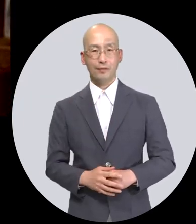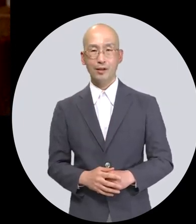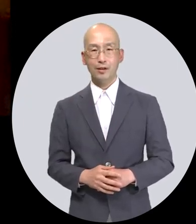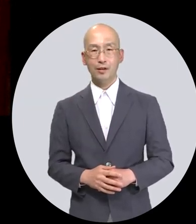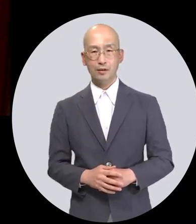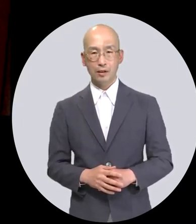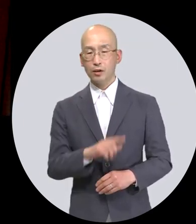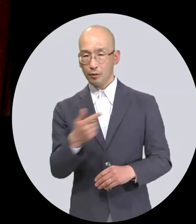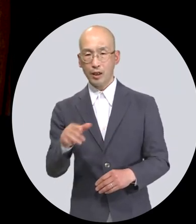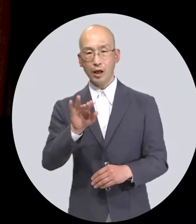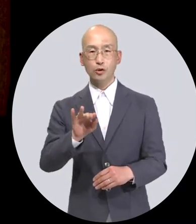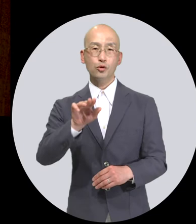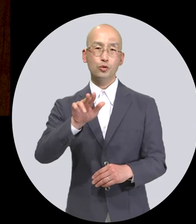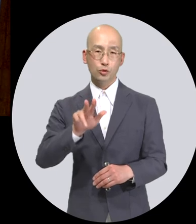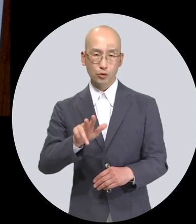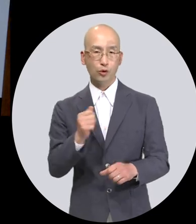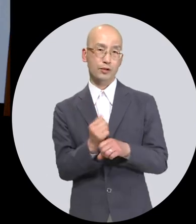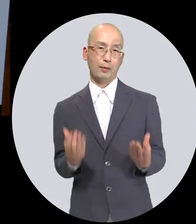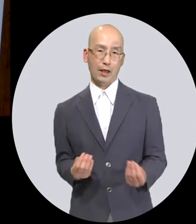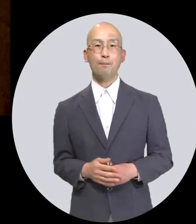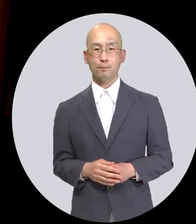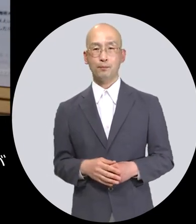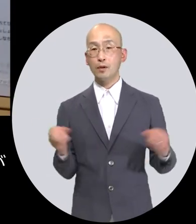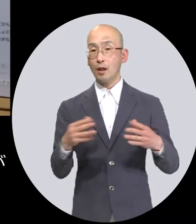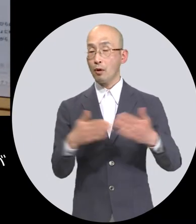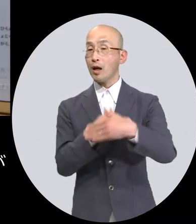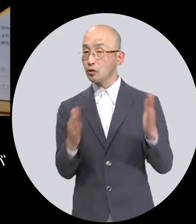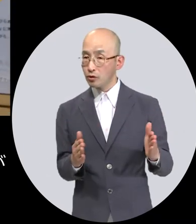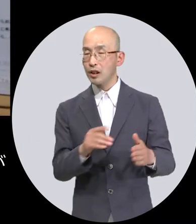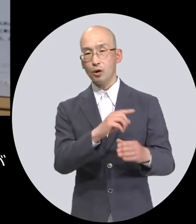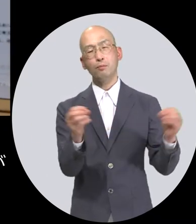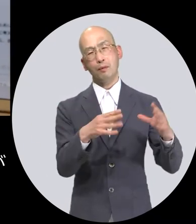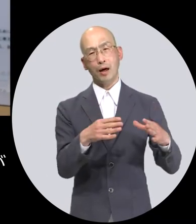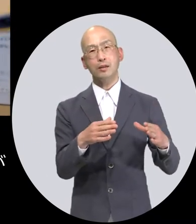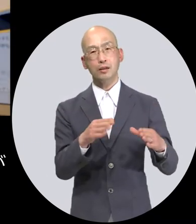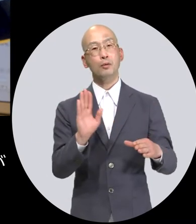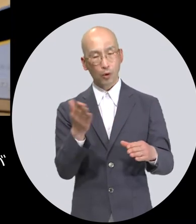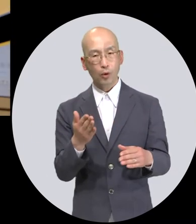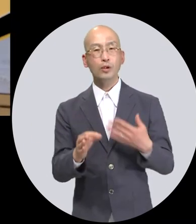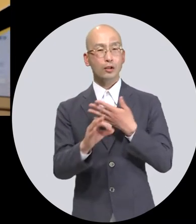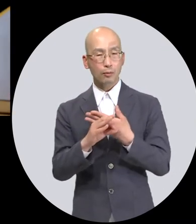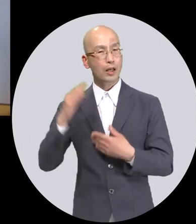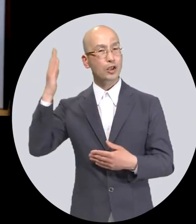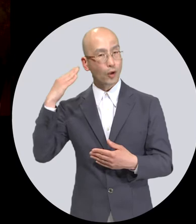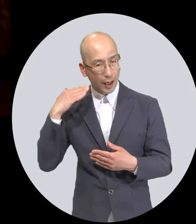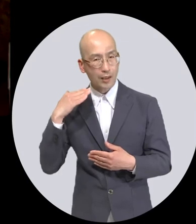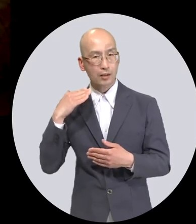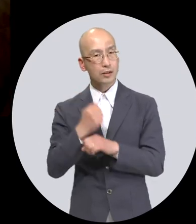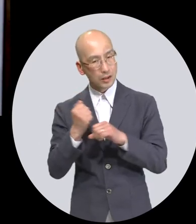だけ のツールを作りました。 はい、 談話室でいろいろな談話をしてもいいんですけど、耳が不自